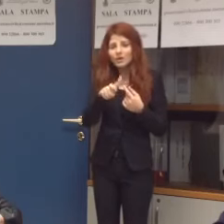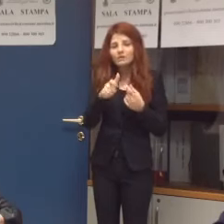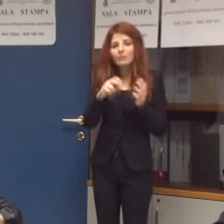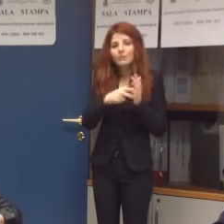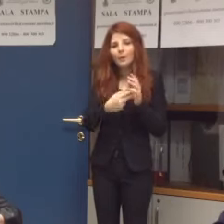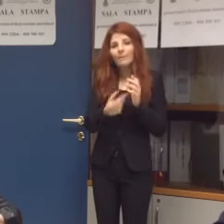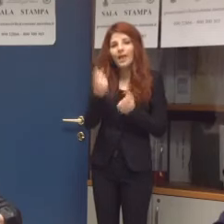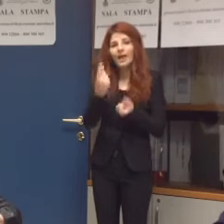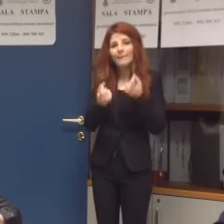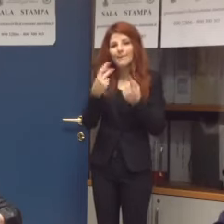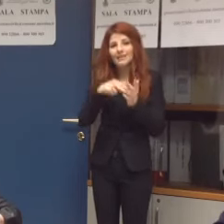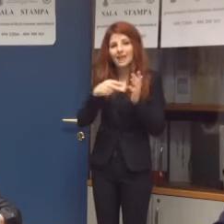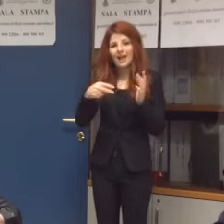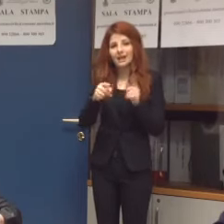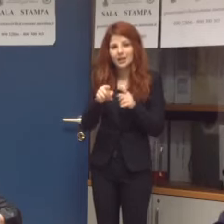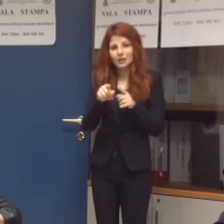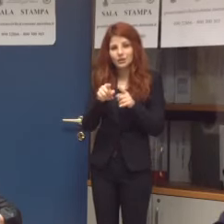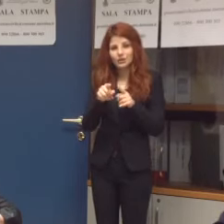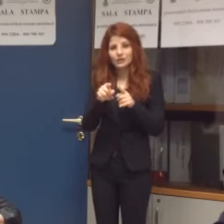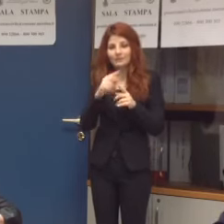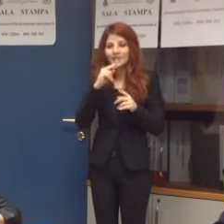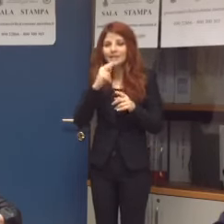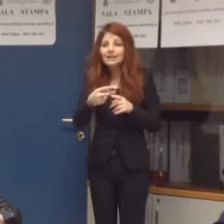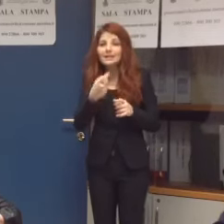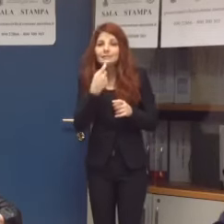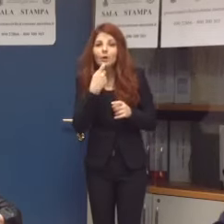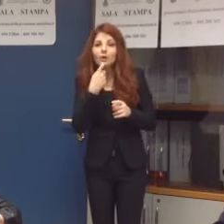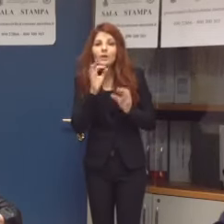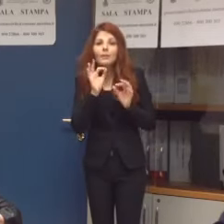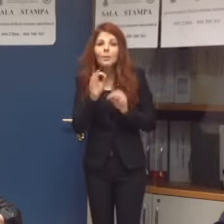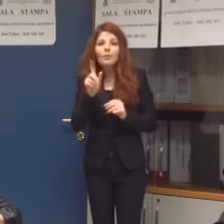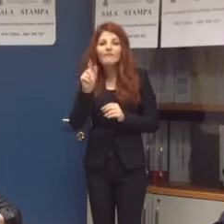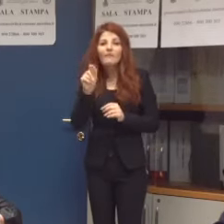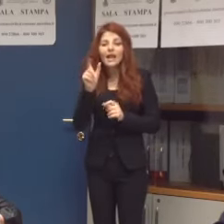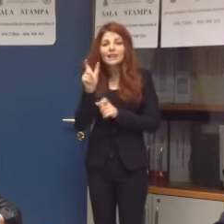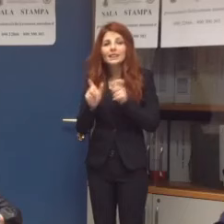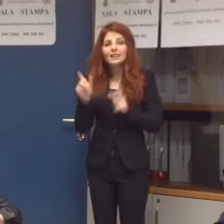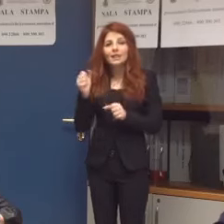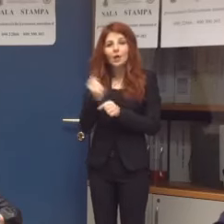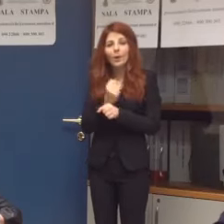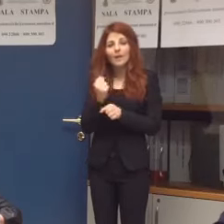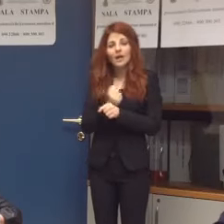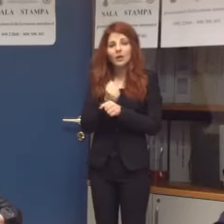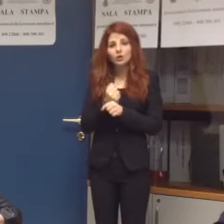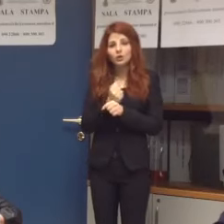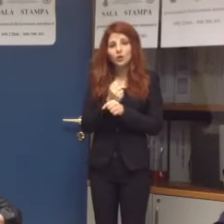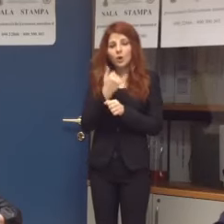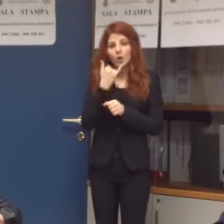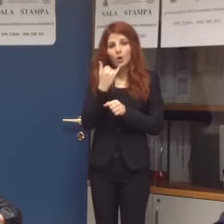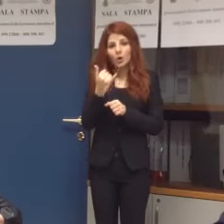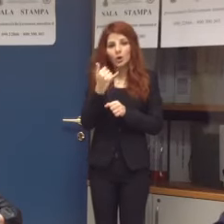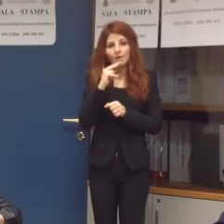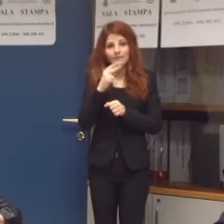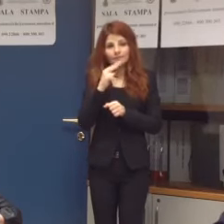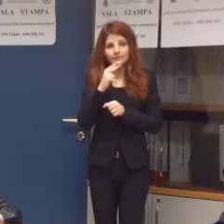rispondono 20 operatori, quindi abbiamo un solo numero, ma rispondono 20 operatori perché naturalmente il segnale gira